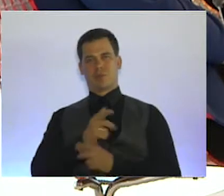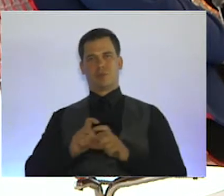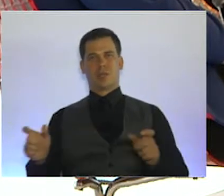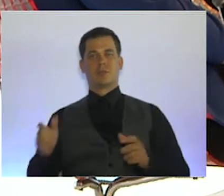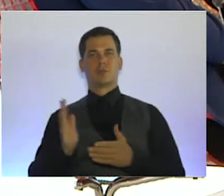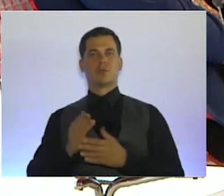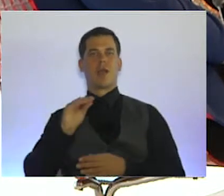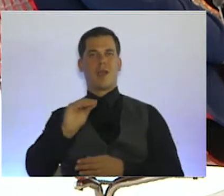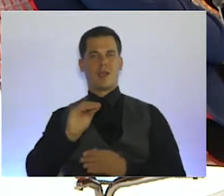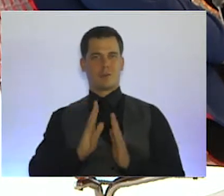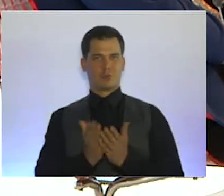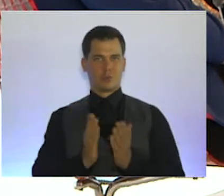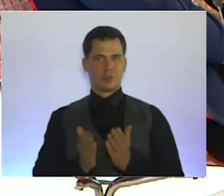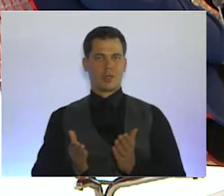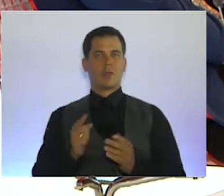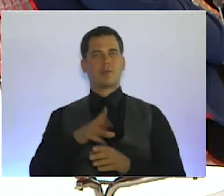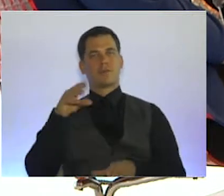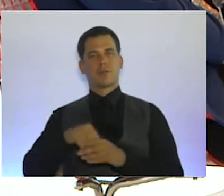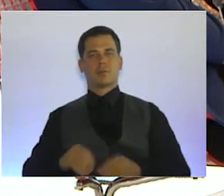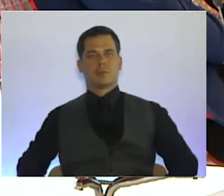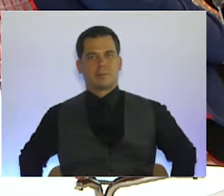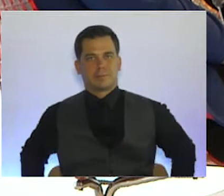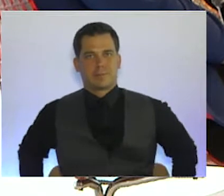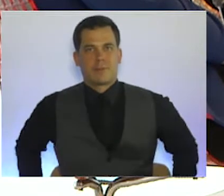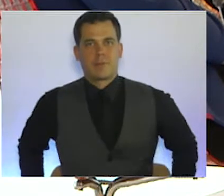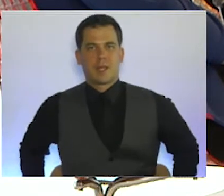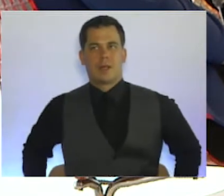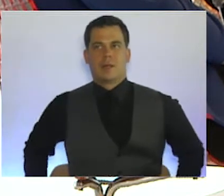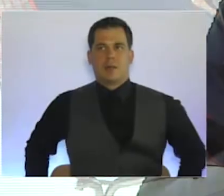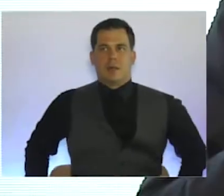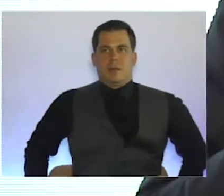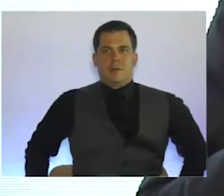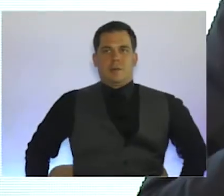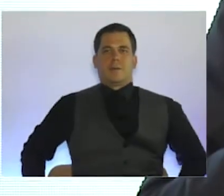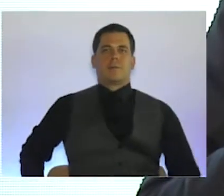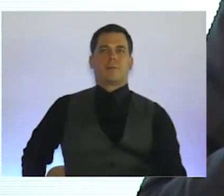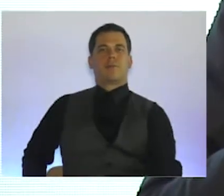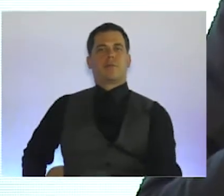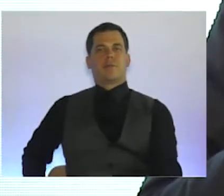rządowy e-podręcznik, który jest platformą dostarczającą dokładnie te same jakby wytyczne i ten